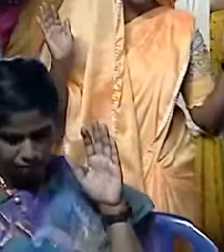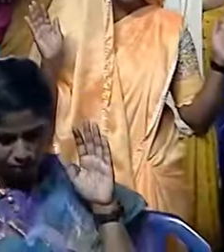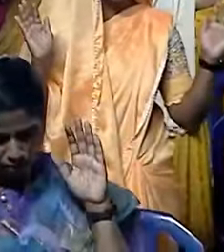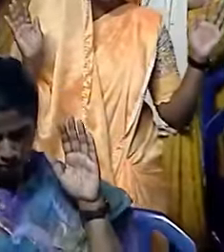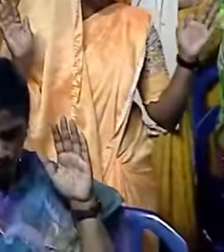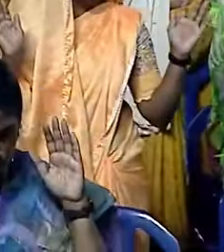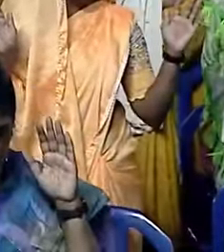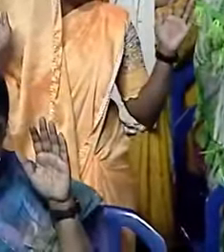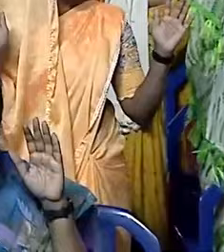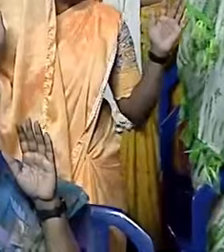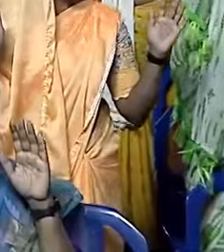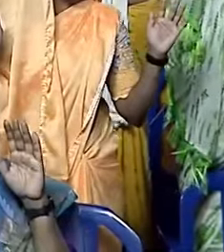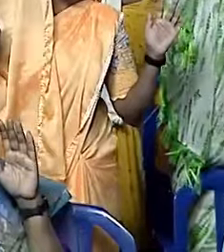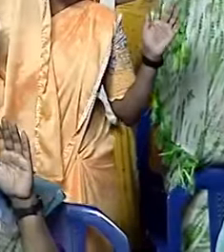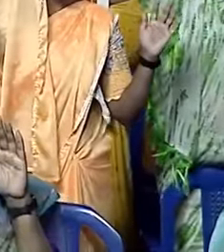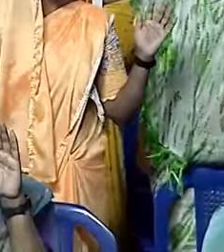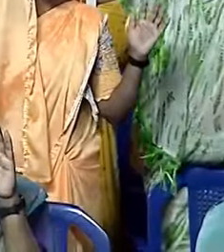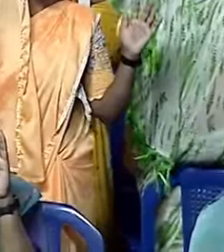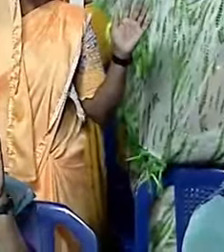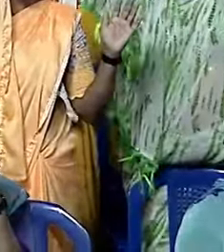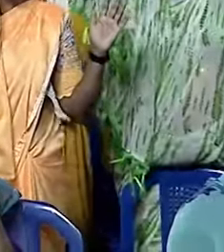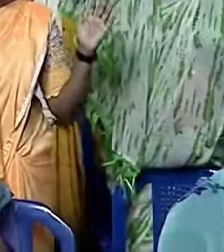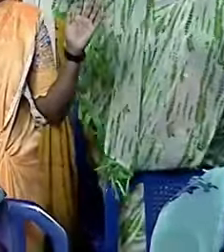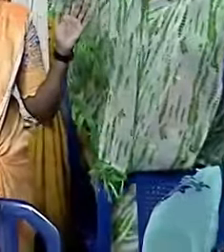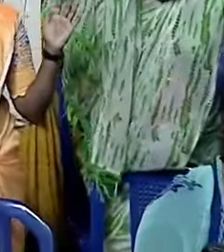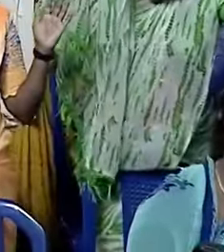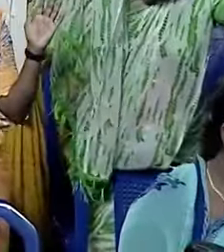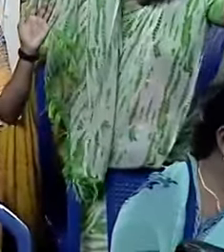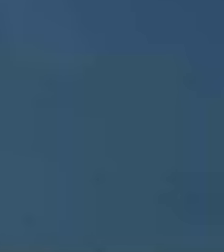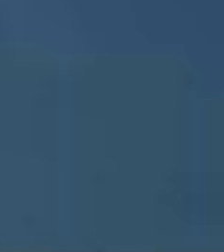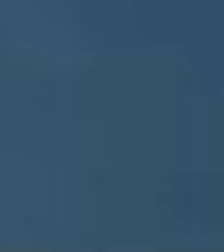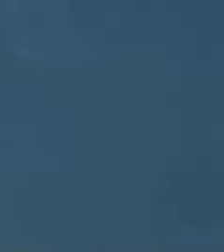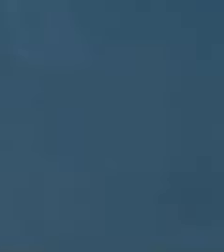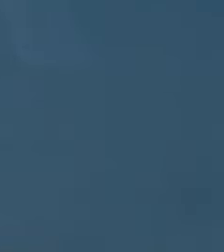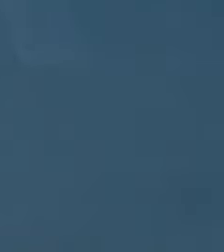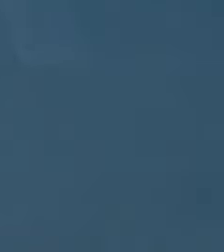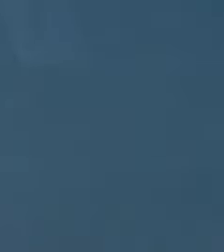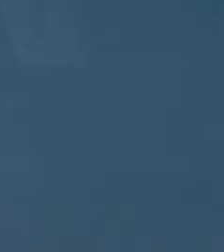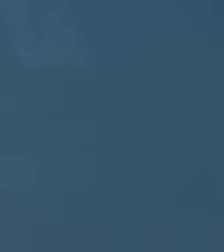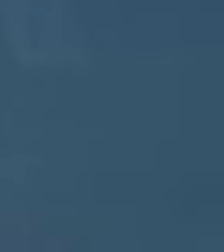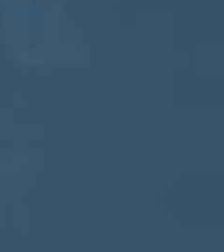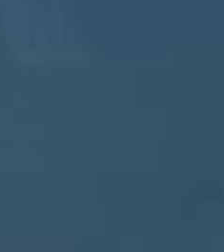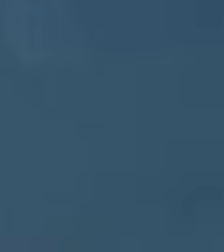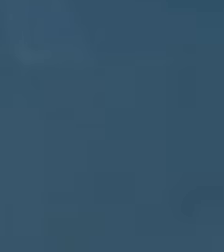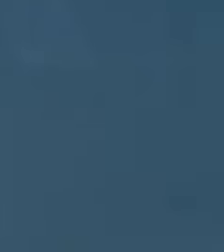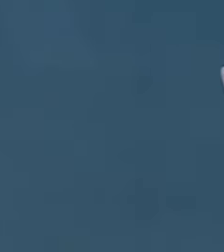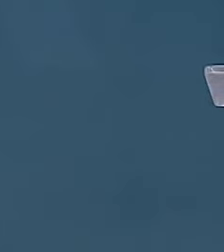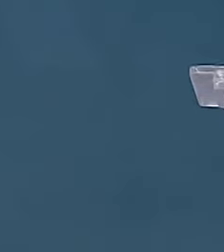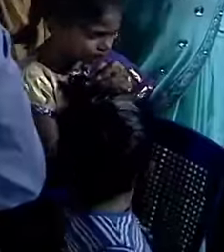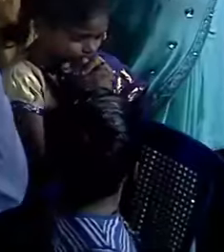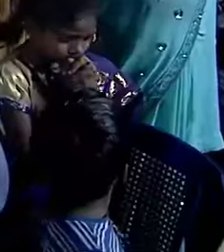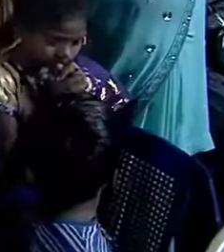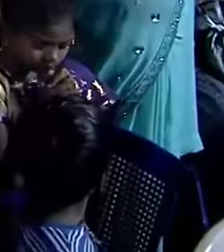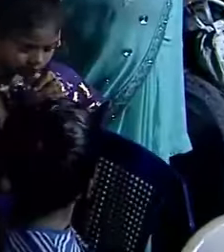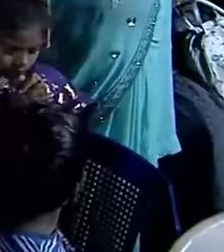మంచి సందేశము ద్వారా నువ్వు నిజంగా దీవించబడితే దేవునికి ఒక్కసారి థాంక్స్ చెప్పగలవా? హృదయాంతరంగములో నుండి యు ఆర్